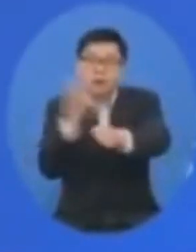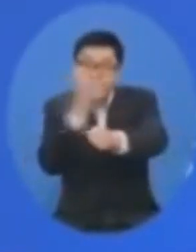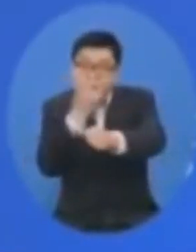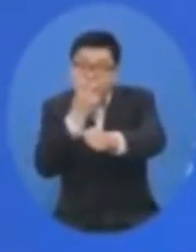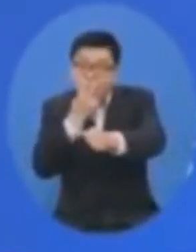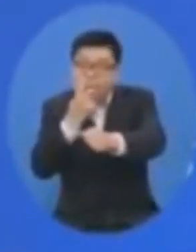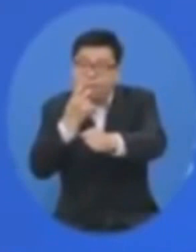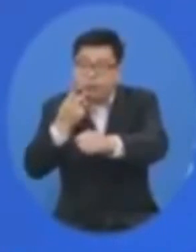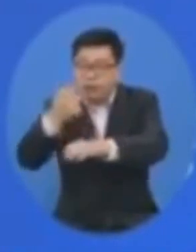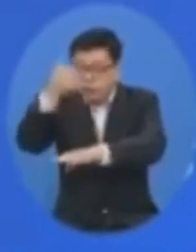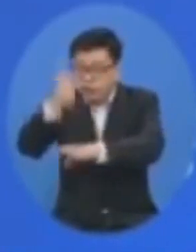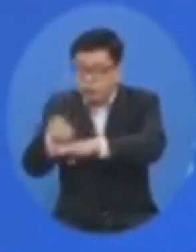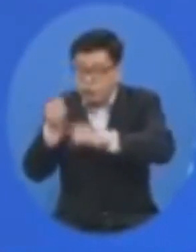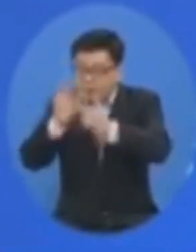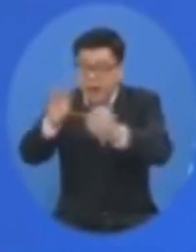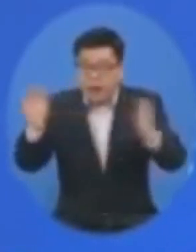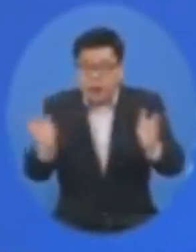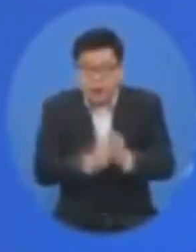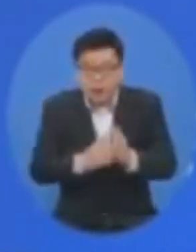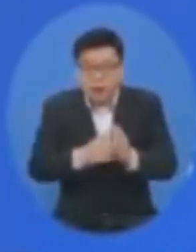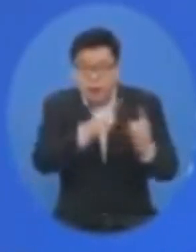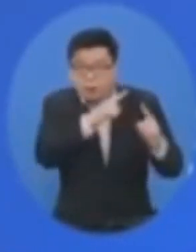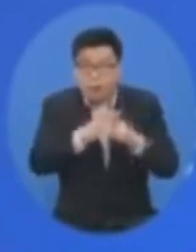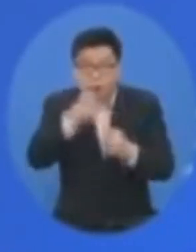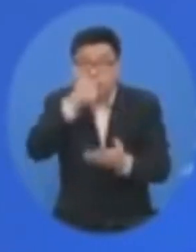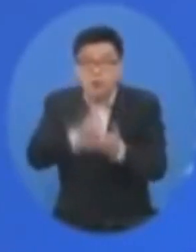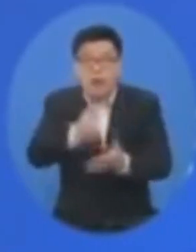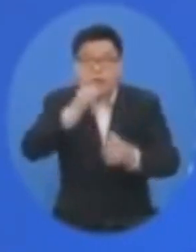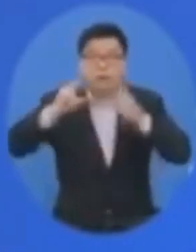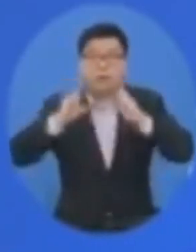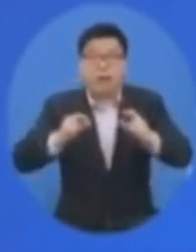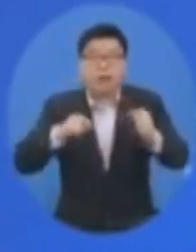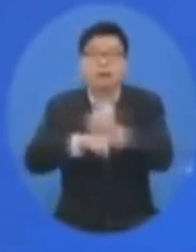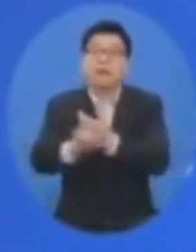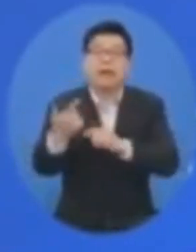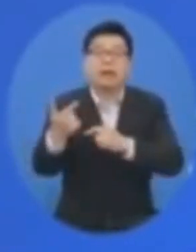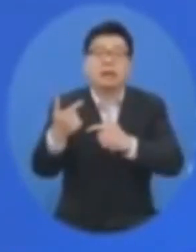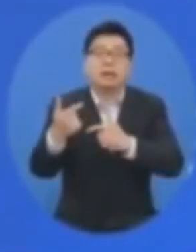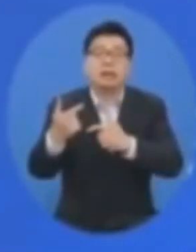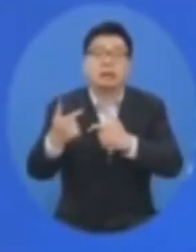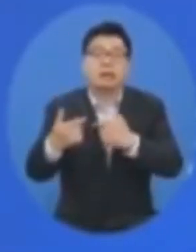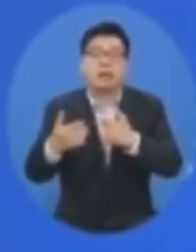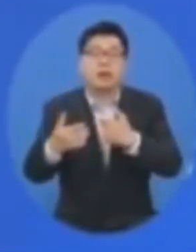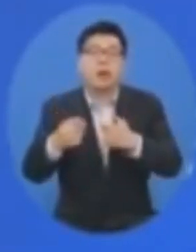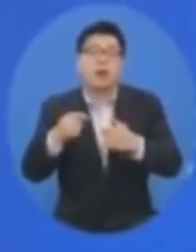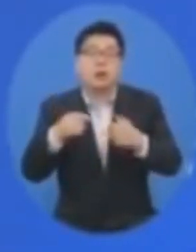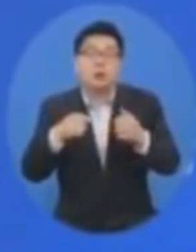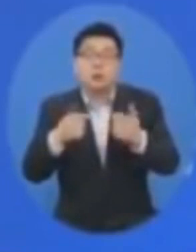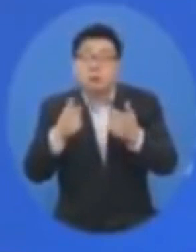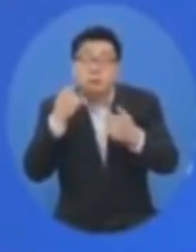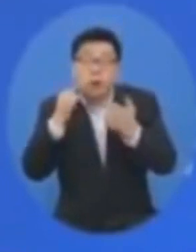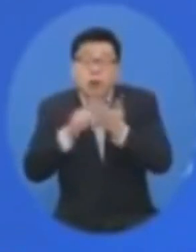결과 발표했다고 해서 그게 모두 유죄입니까? 그게 모두 유죄라면 그 재판이 필요 없죠.